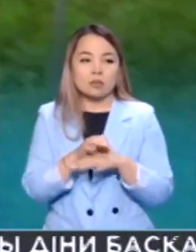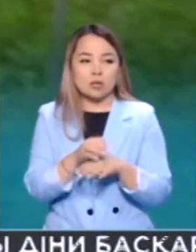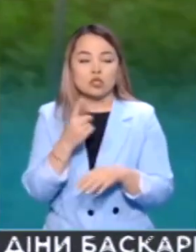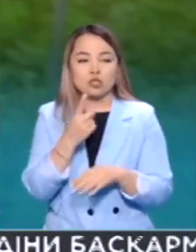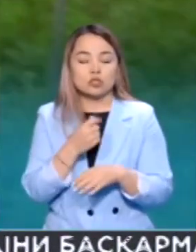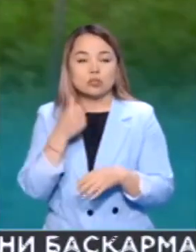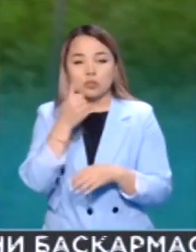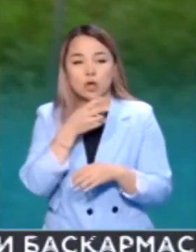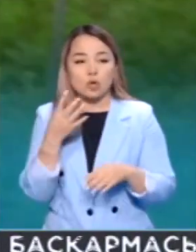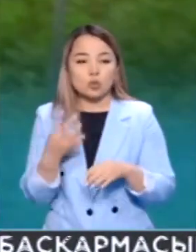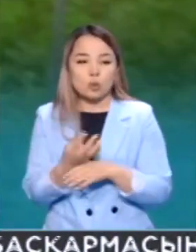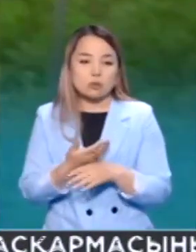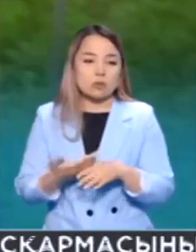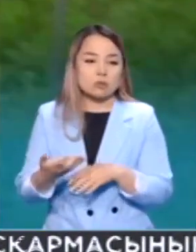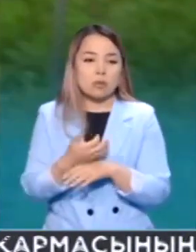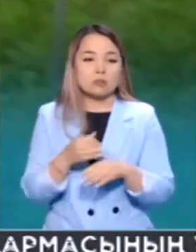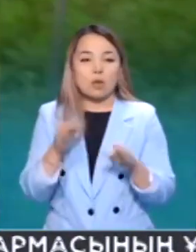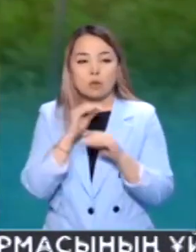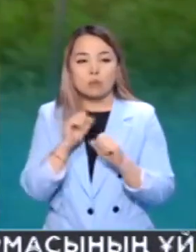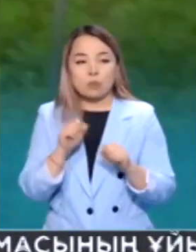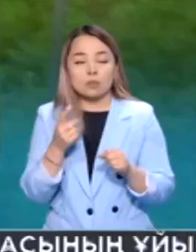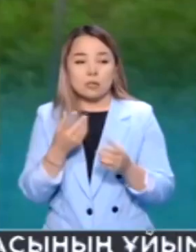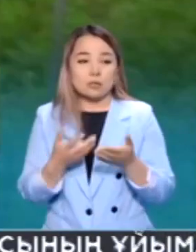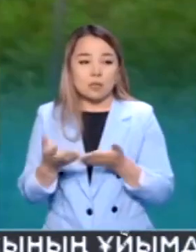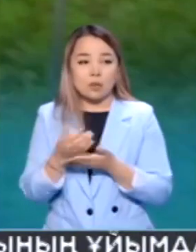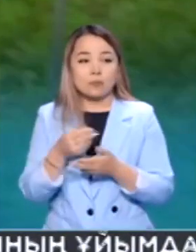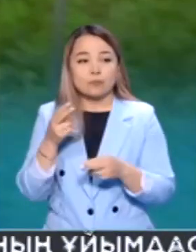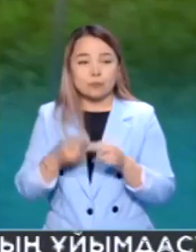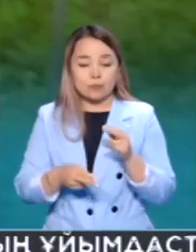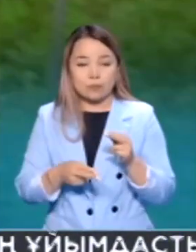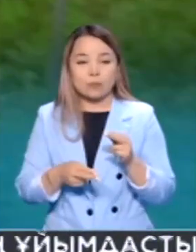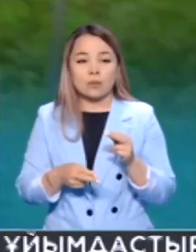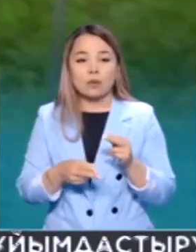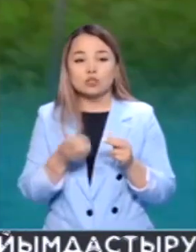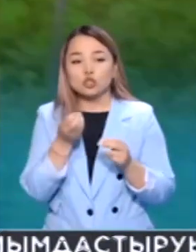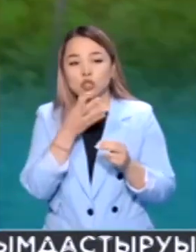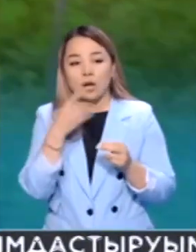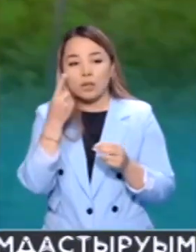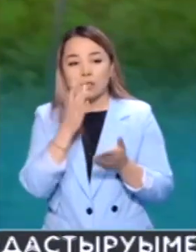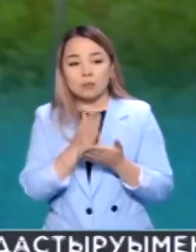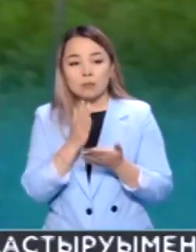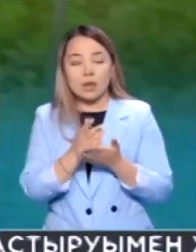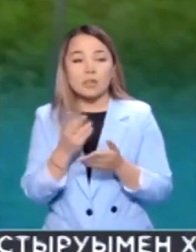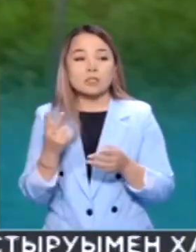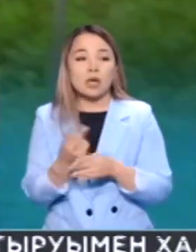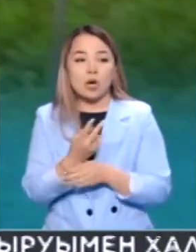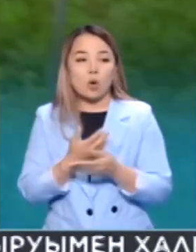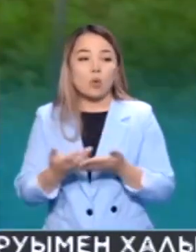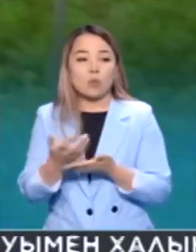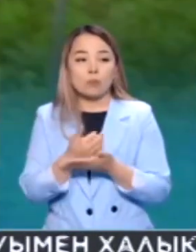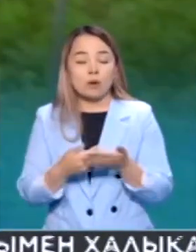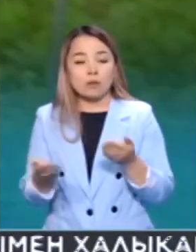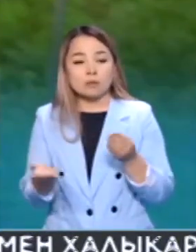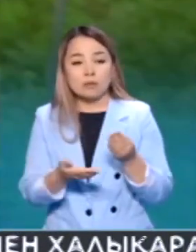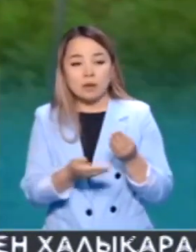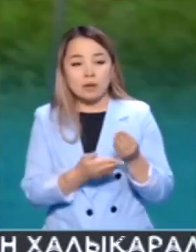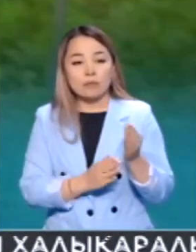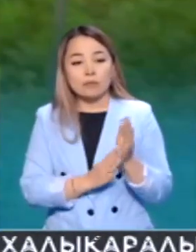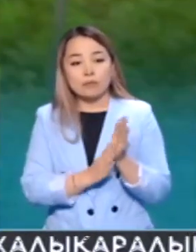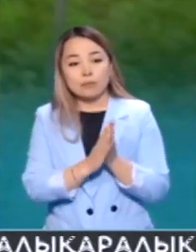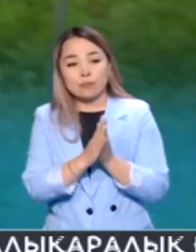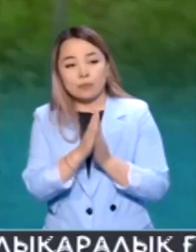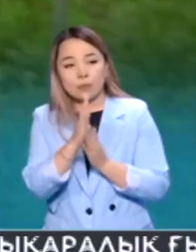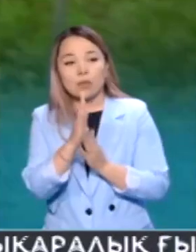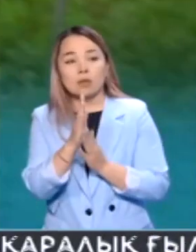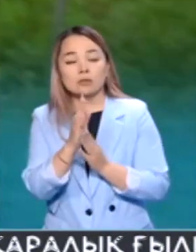4 рет орып алуға болады. Бұны бір орып алғаннан кейін бұның бір жақсы жері. Екінші орымында жаңа кесіп алынған жерінен